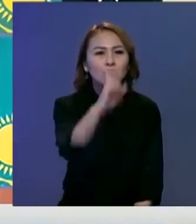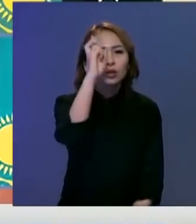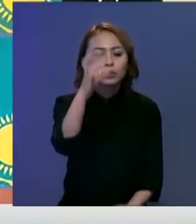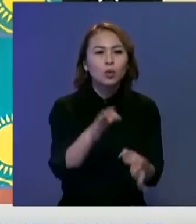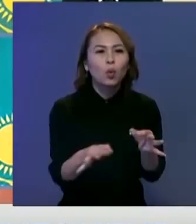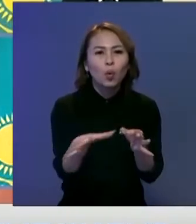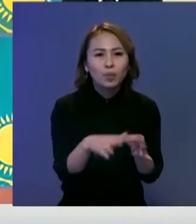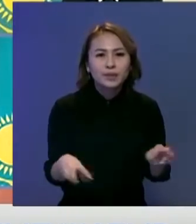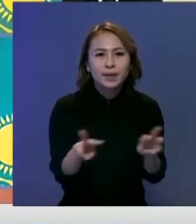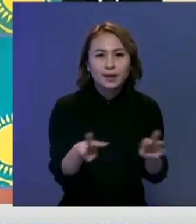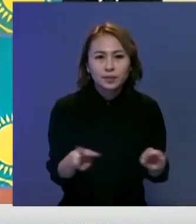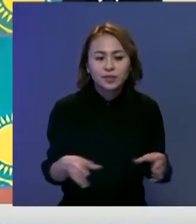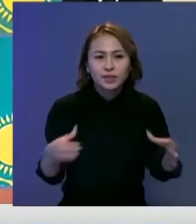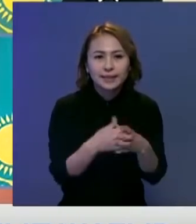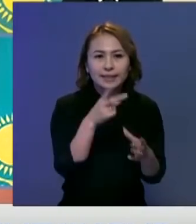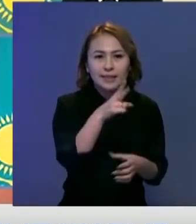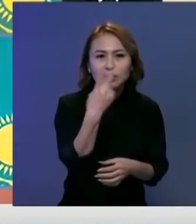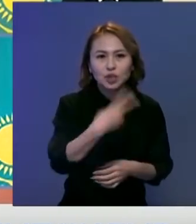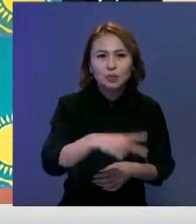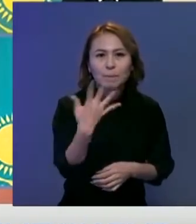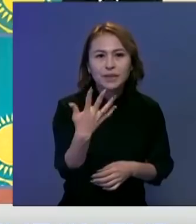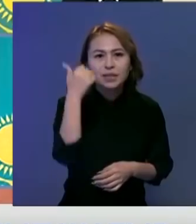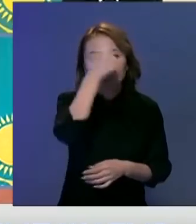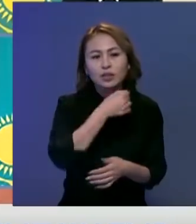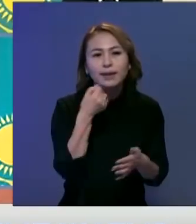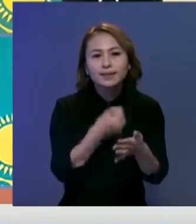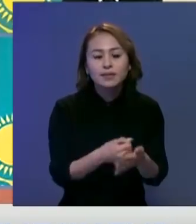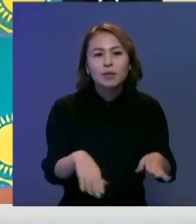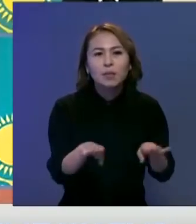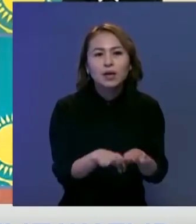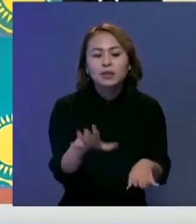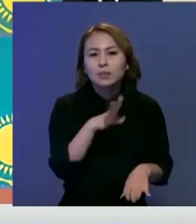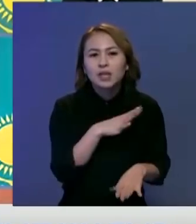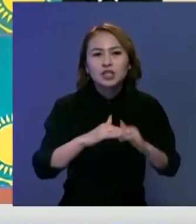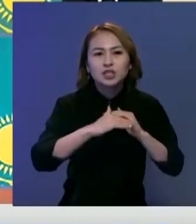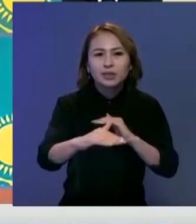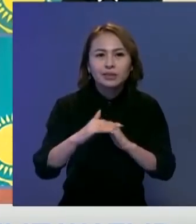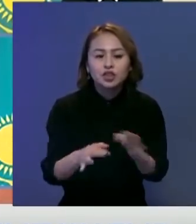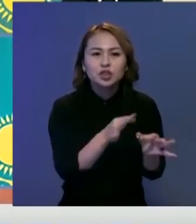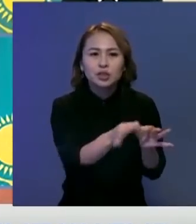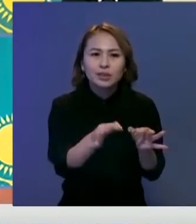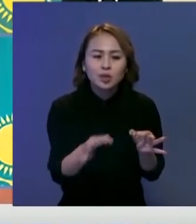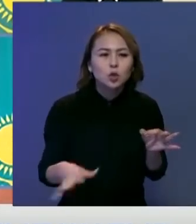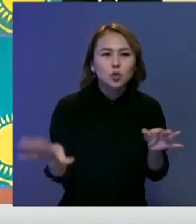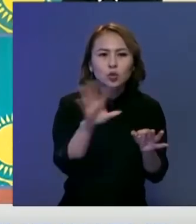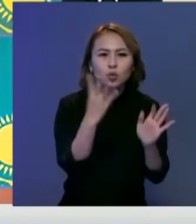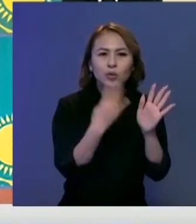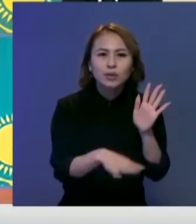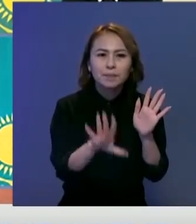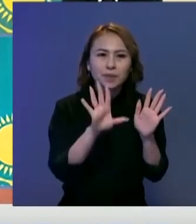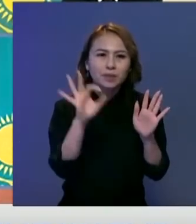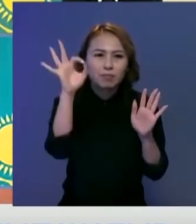әкімдіктері 2025 жылға дейін жергілікті жерлердегі жолдардың 95